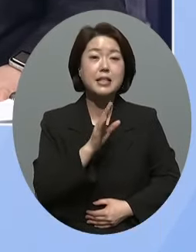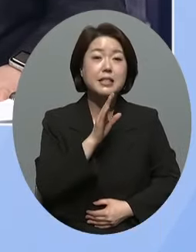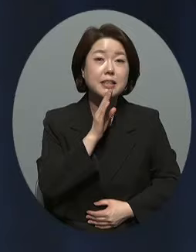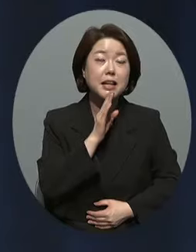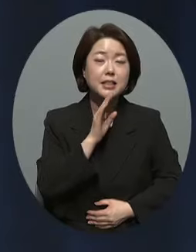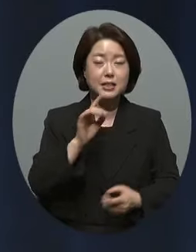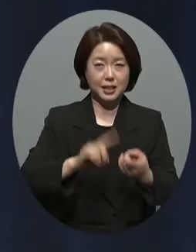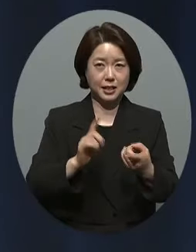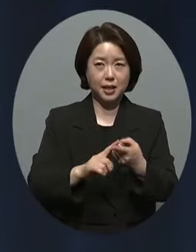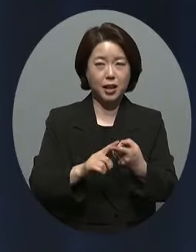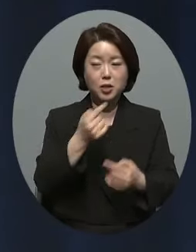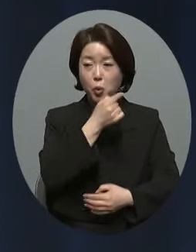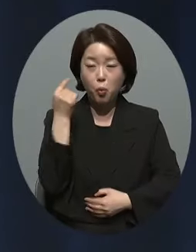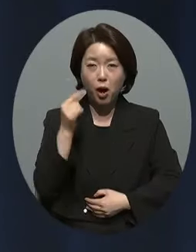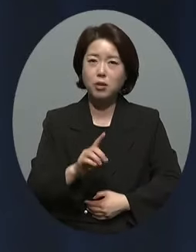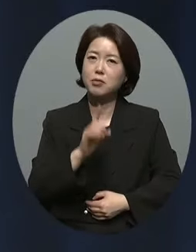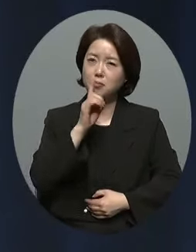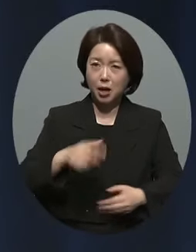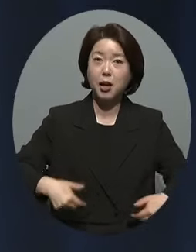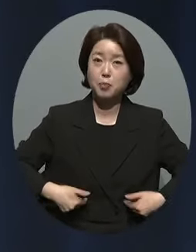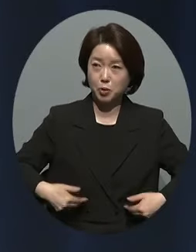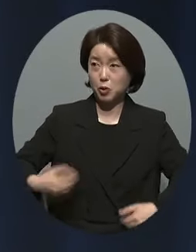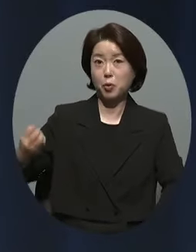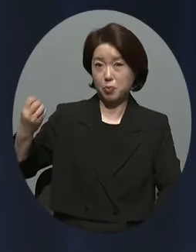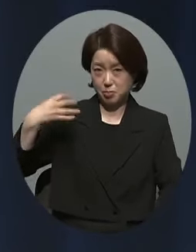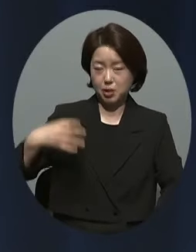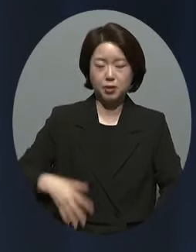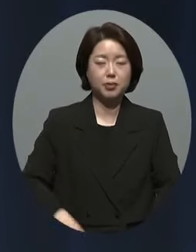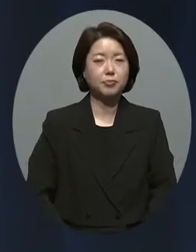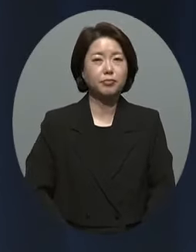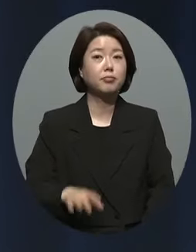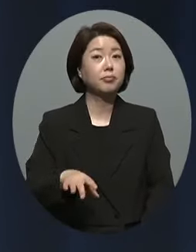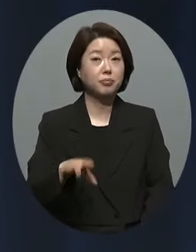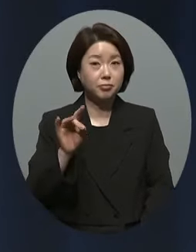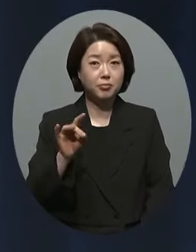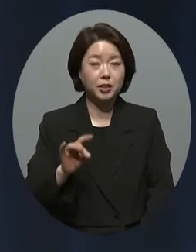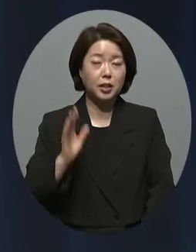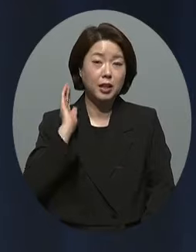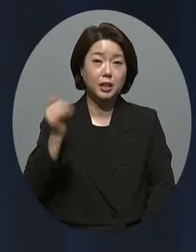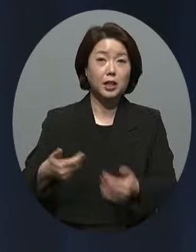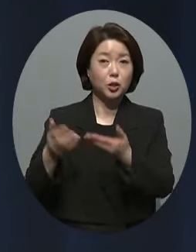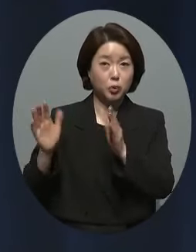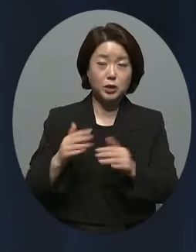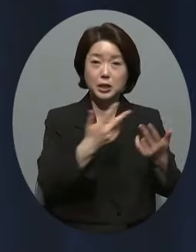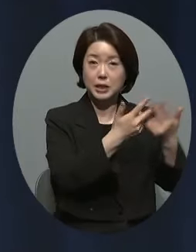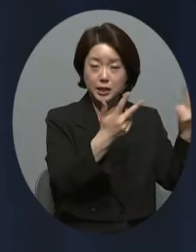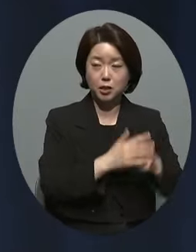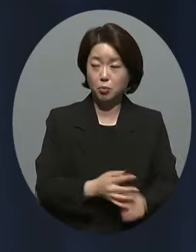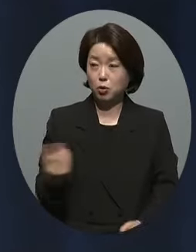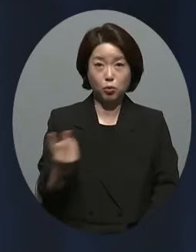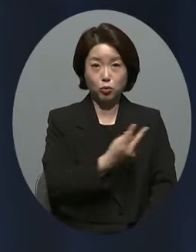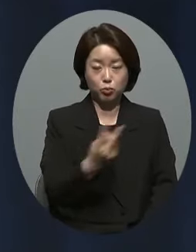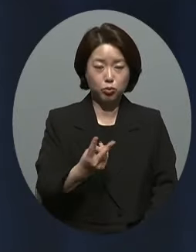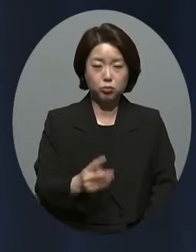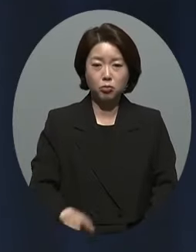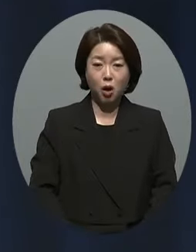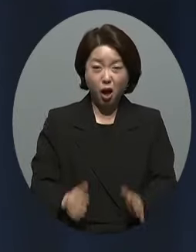대한 언급 정도는 있어야 된다라고 말씀을 해 주시는 거 같아요 그런데 일단요 대통령실과 이재명 대표 모두이 비선 논란을